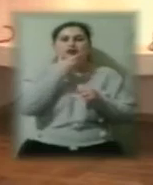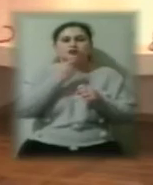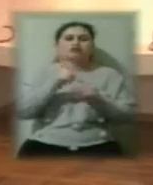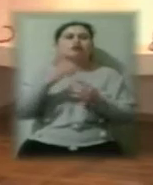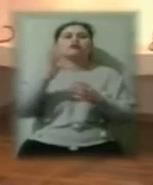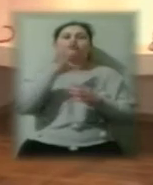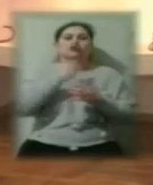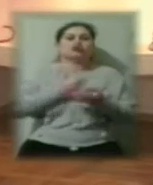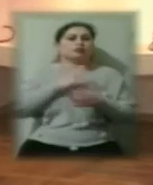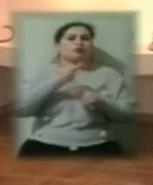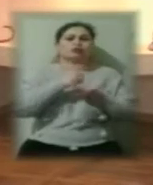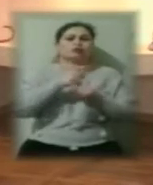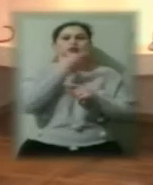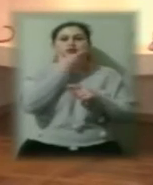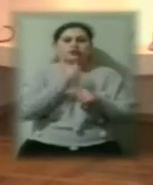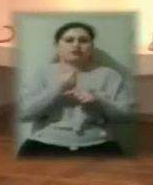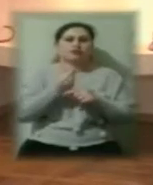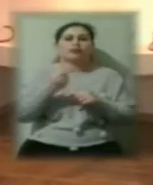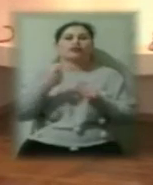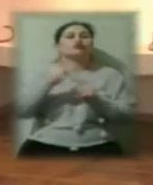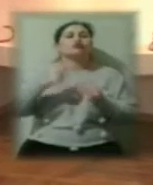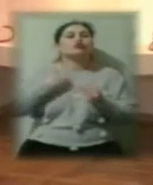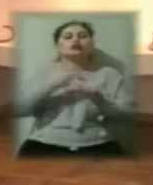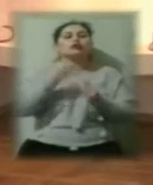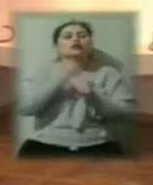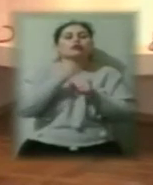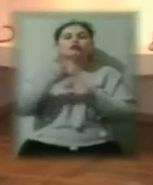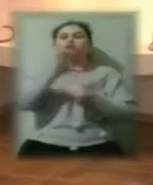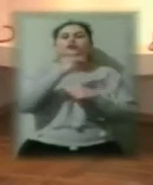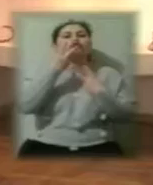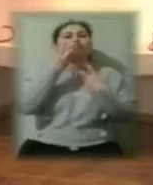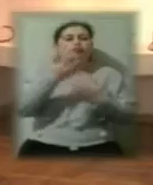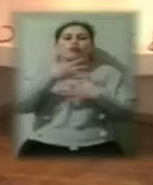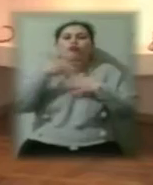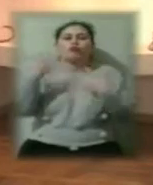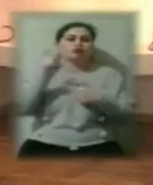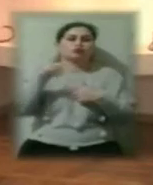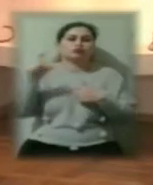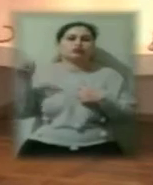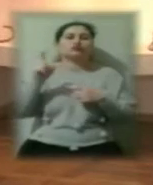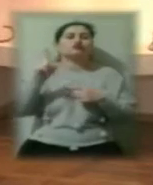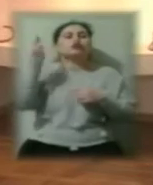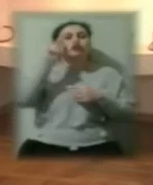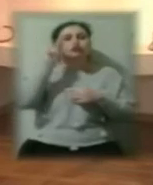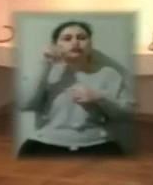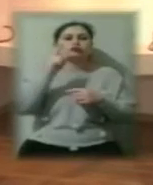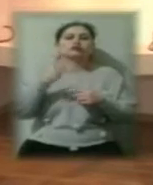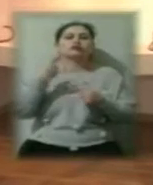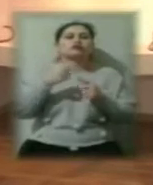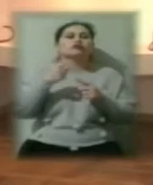роботи, хочеться, щоб побачили більше, найбільше людей, і щоб навчилися, до чогось було у них